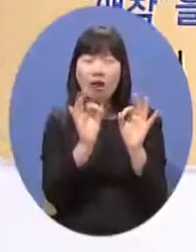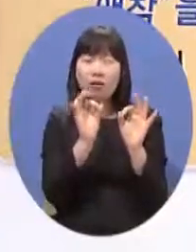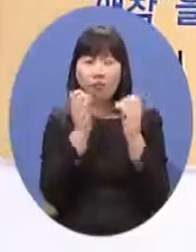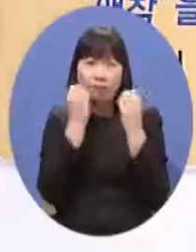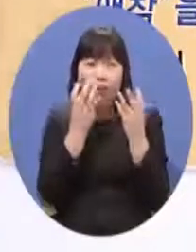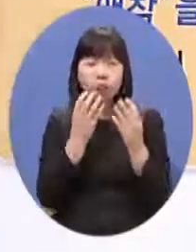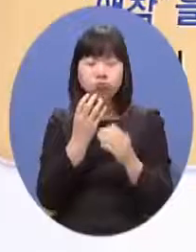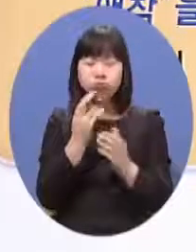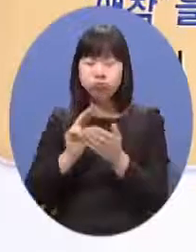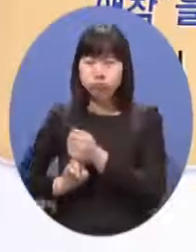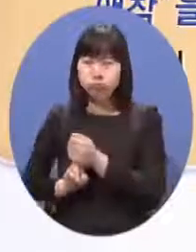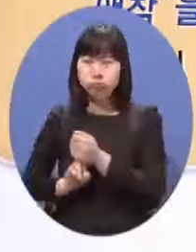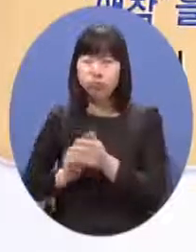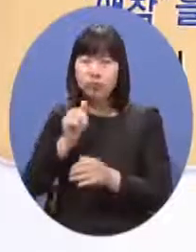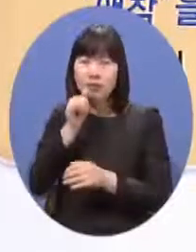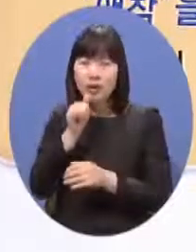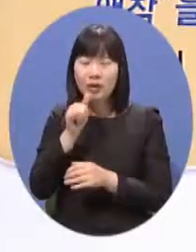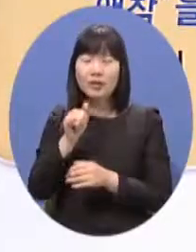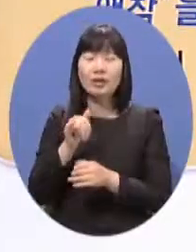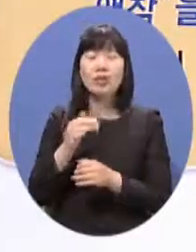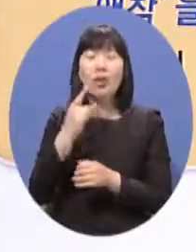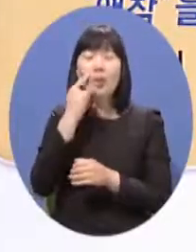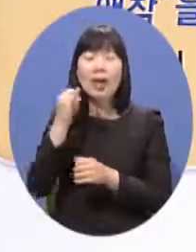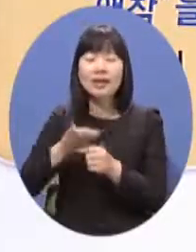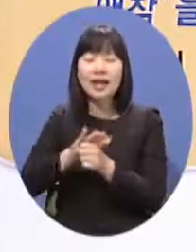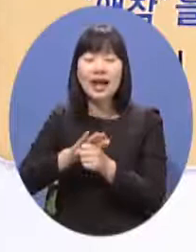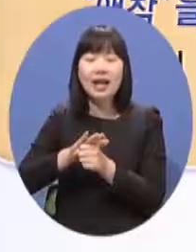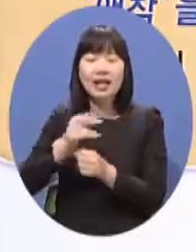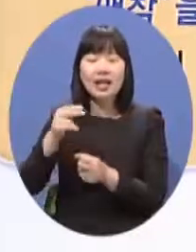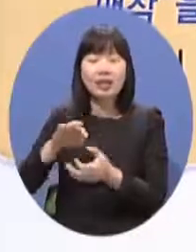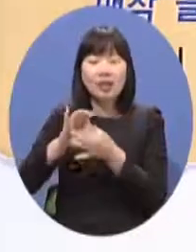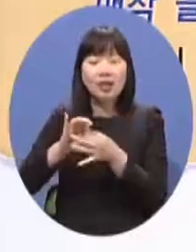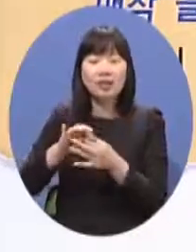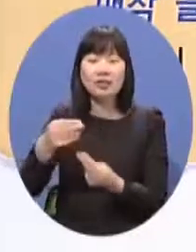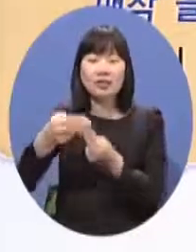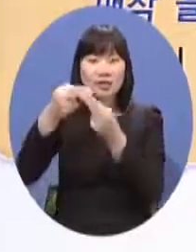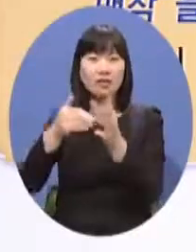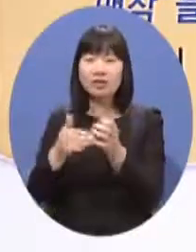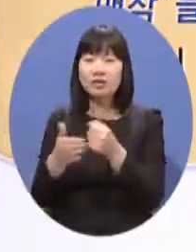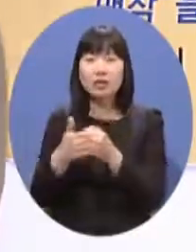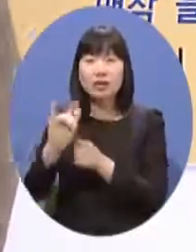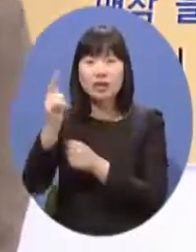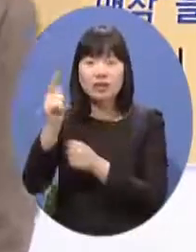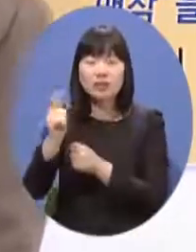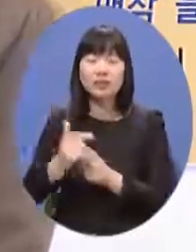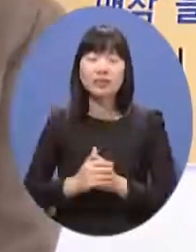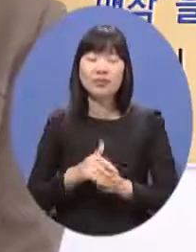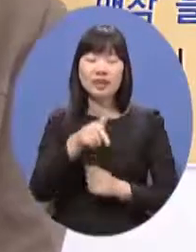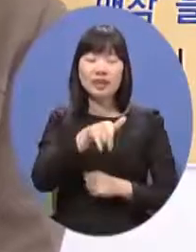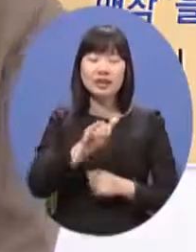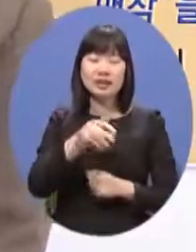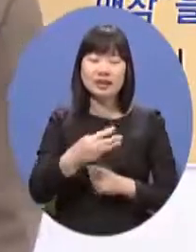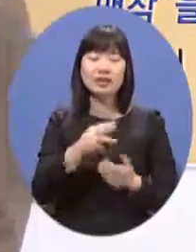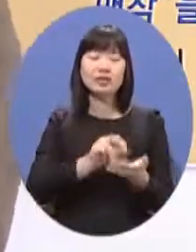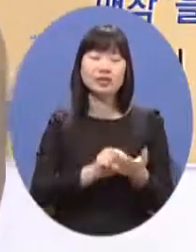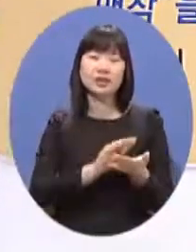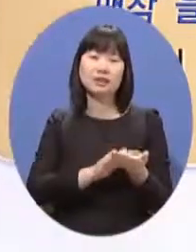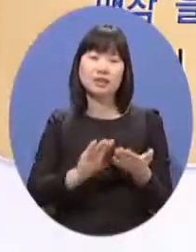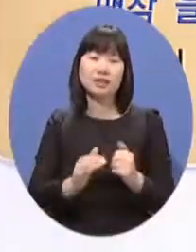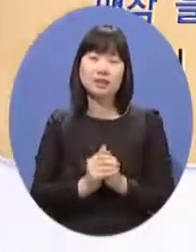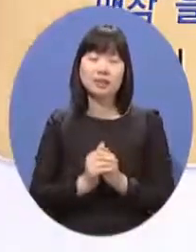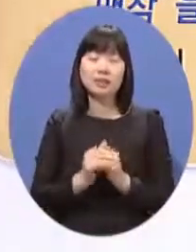이거는 뭐 애착의 문제가 아니라 타고난 기질이거든요. 그러니까 이런 낯선 것에 대한 불안 수준이 높은 아이들은 사람에